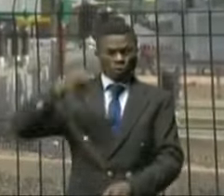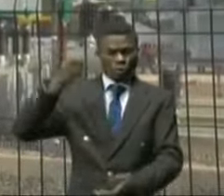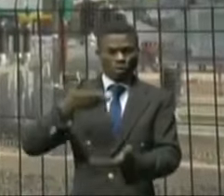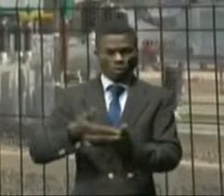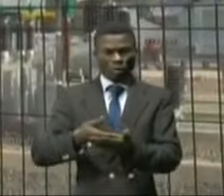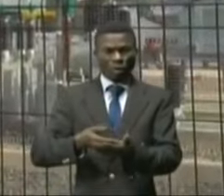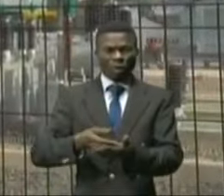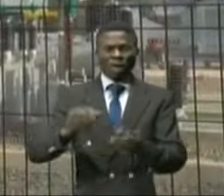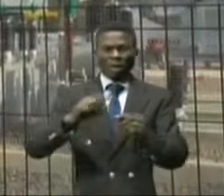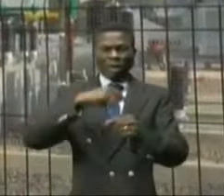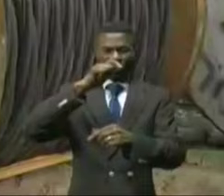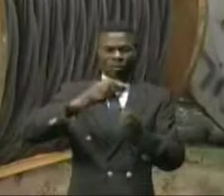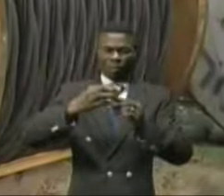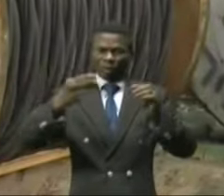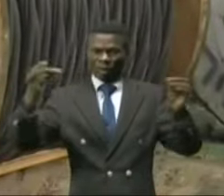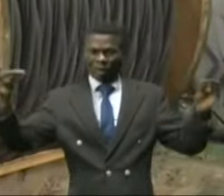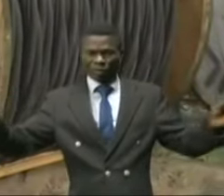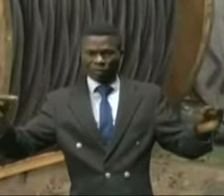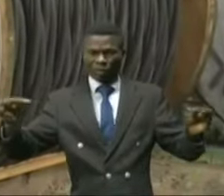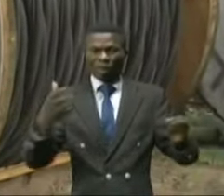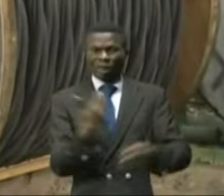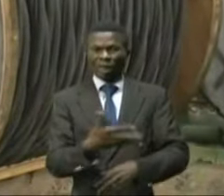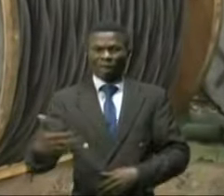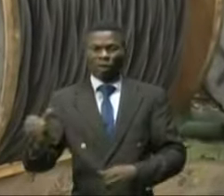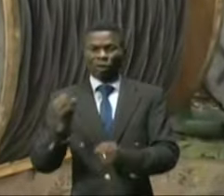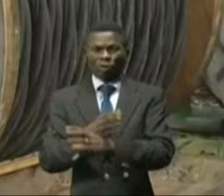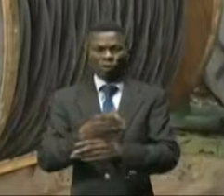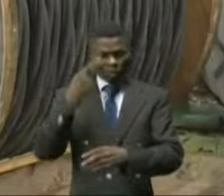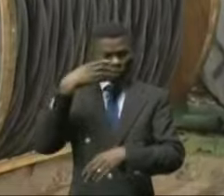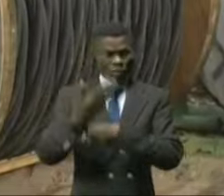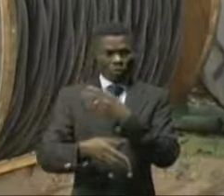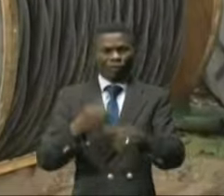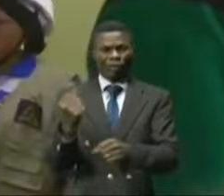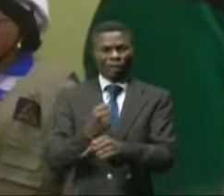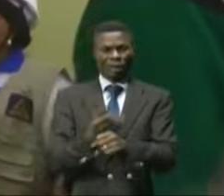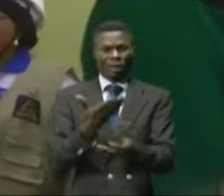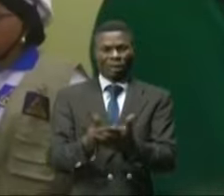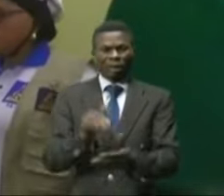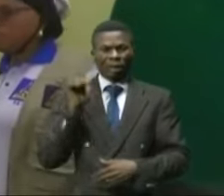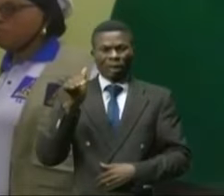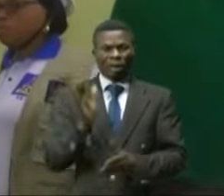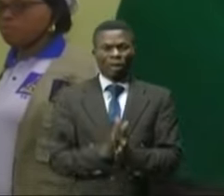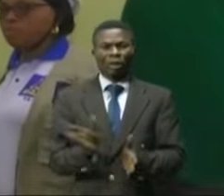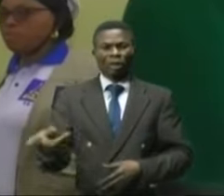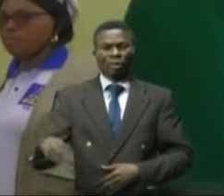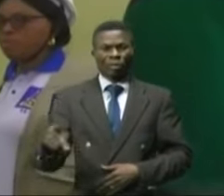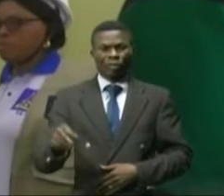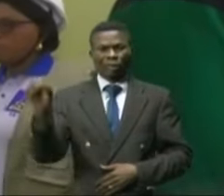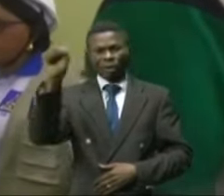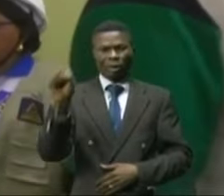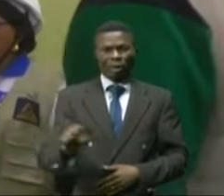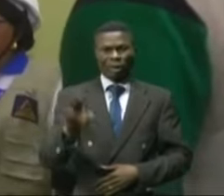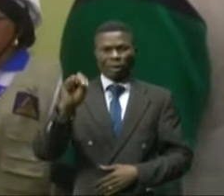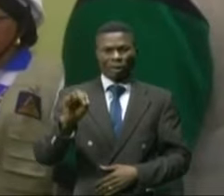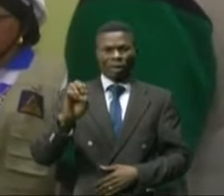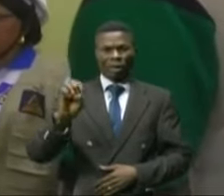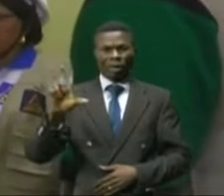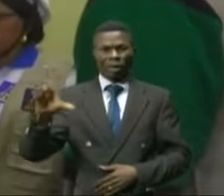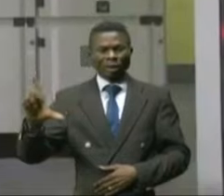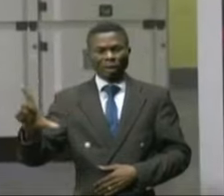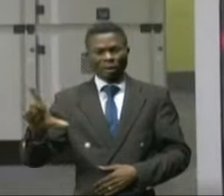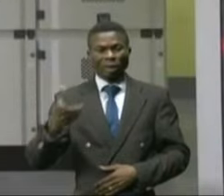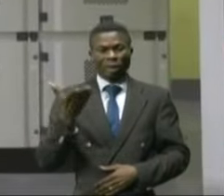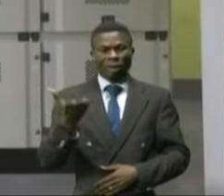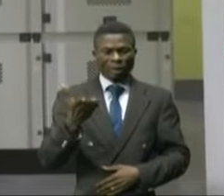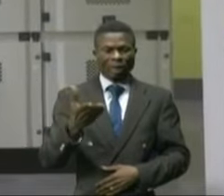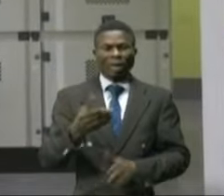rouleaux de câbles et les accessoires disponibles pour ces travaux. Le directeur provincial de la SNEL SA, Jean-Crispin